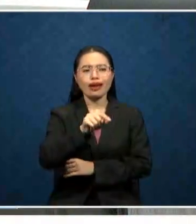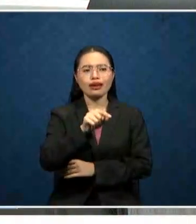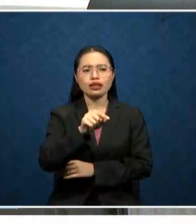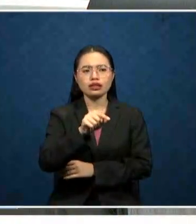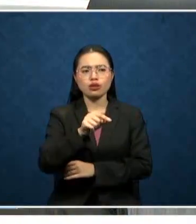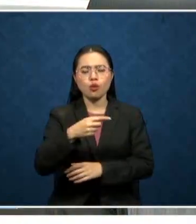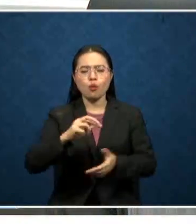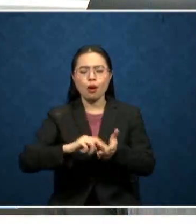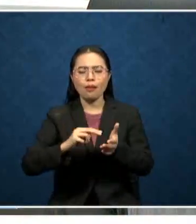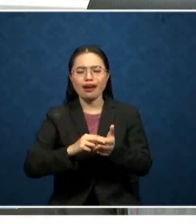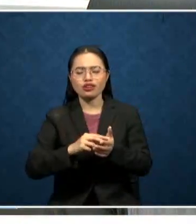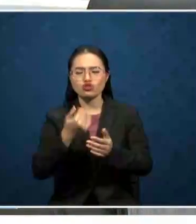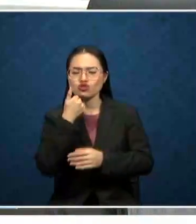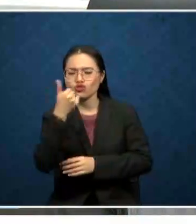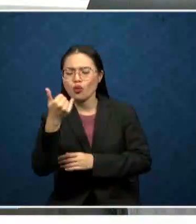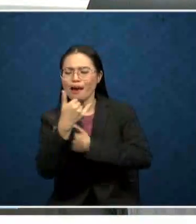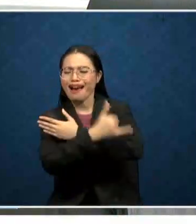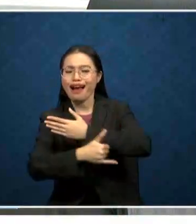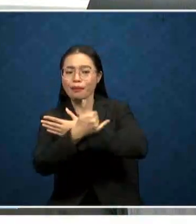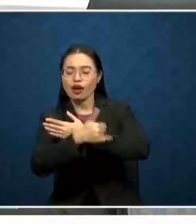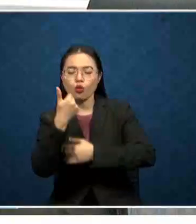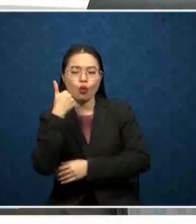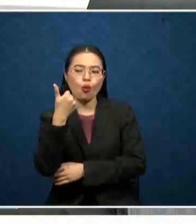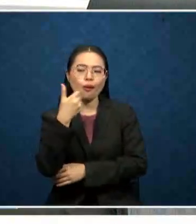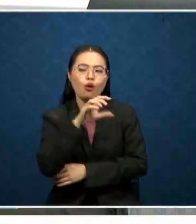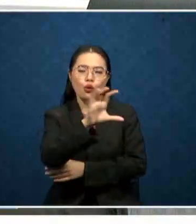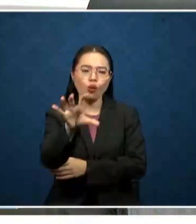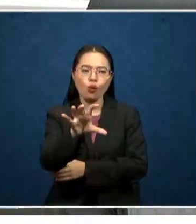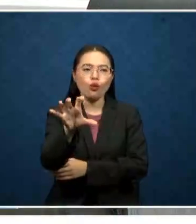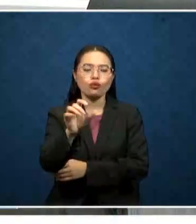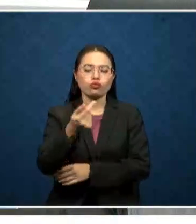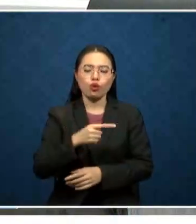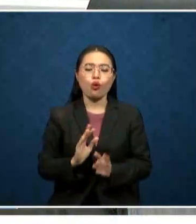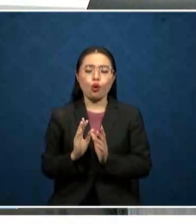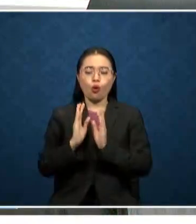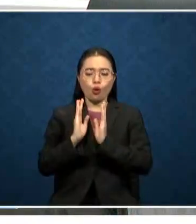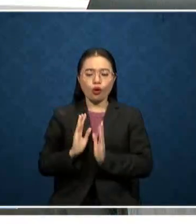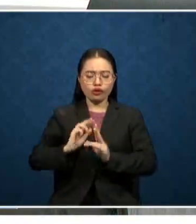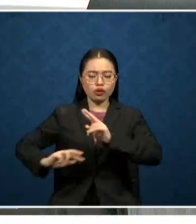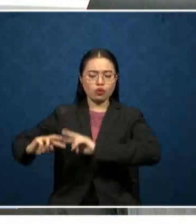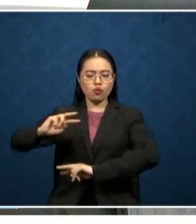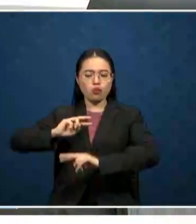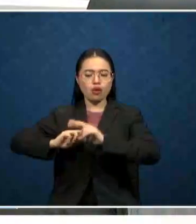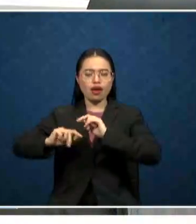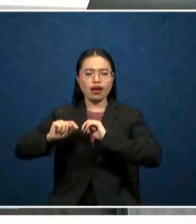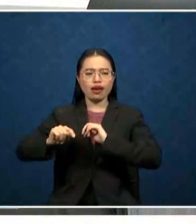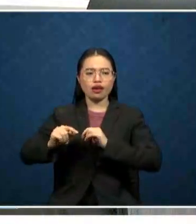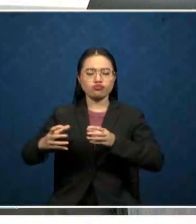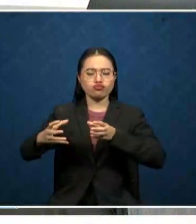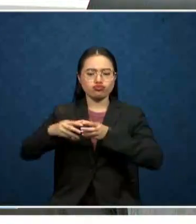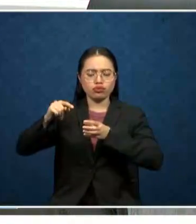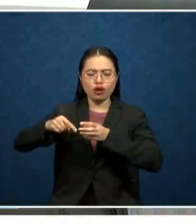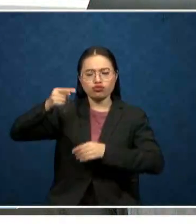ายใจคือโทรไปหลอกที่ต่างประเทศนะเพราะฉะนั้นหน่วยงานที่ดำเนินการกำกับดูแลในส่วนเนี้ยรูปแบบเนี่ยควรจะ